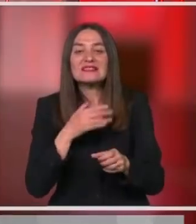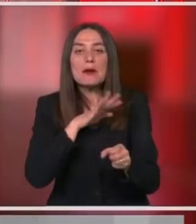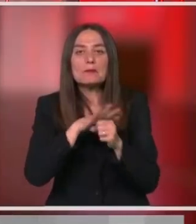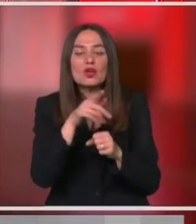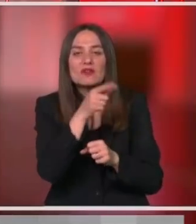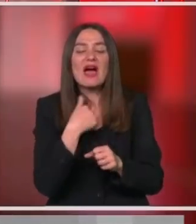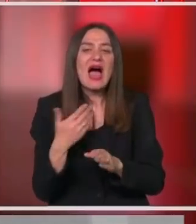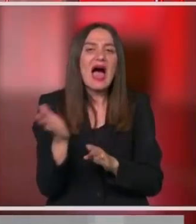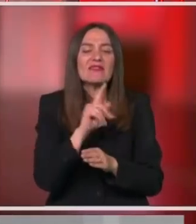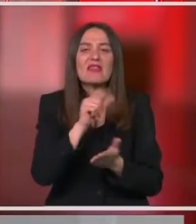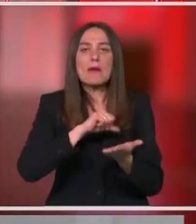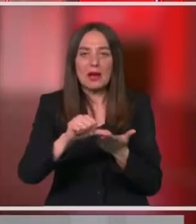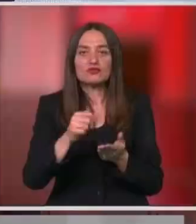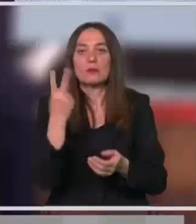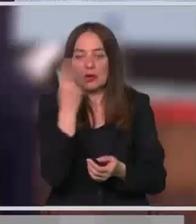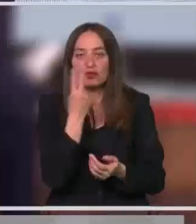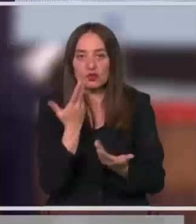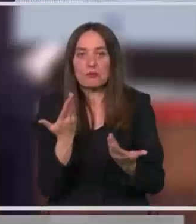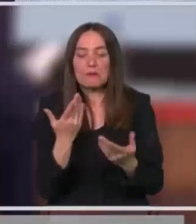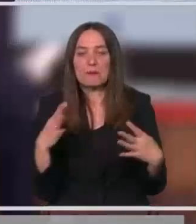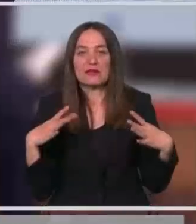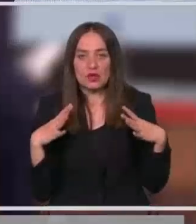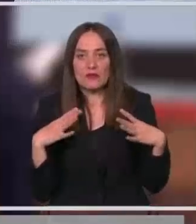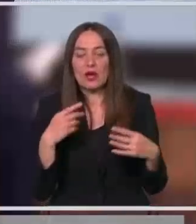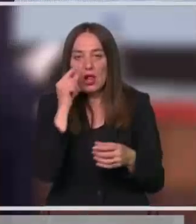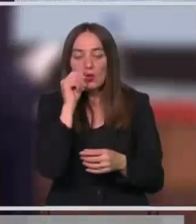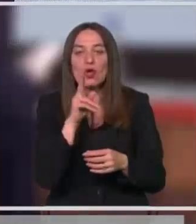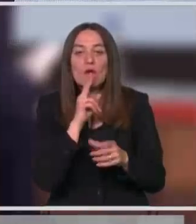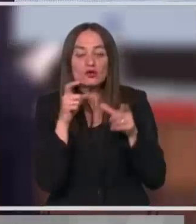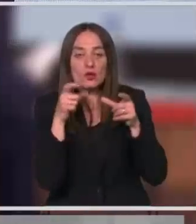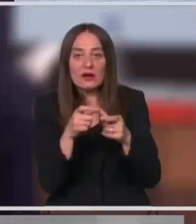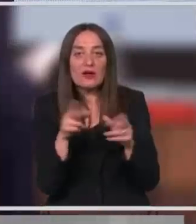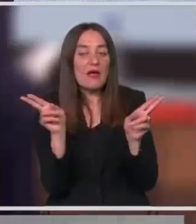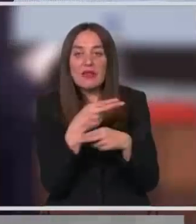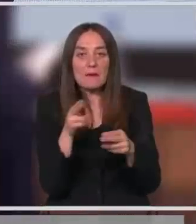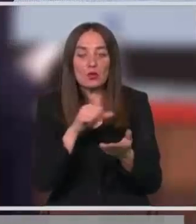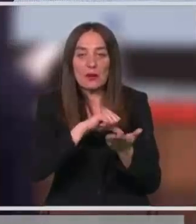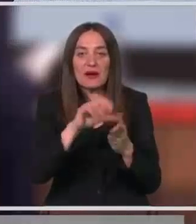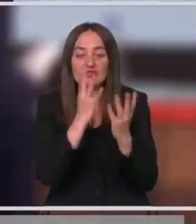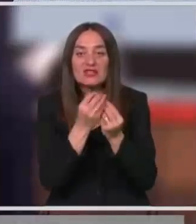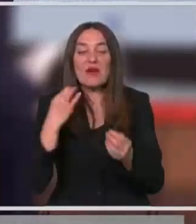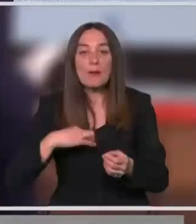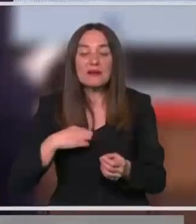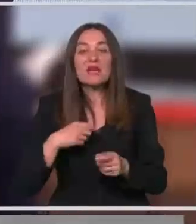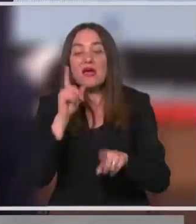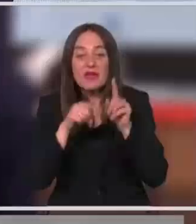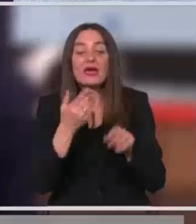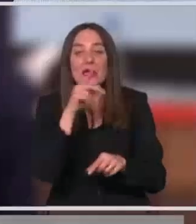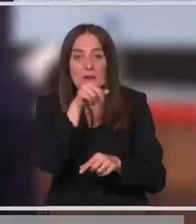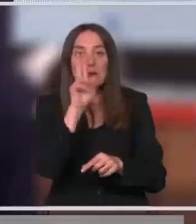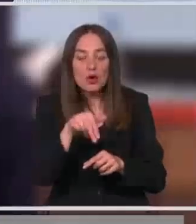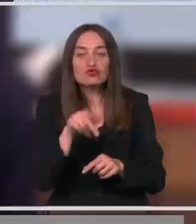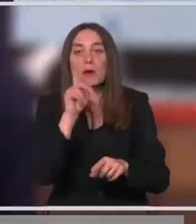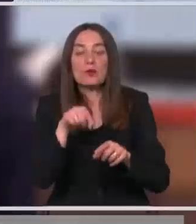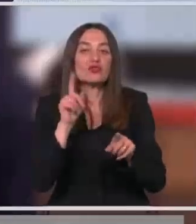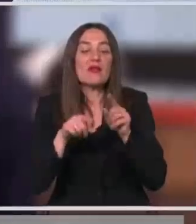tezi, ajte da ne plaćamo. Razumem da penzioneri, da ljudi koji su u karantinu, ne mogu da plaćaju sve obaveze. Ali čak i neki od njih mogu. Može